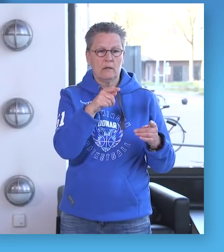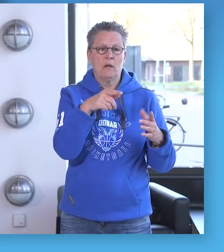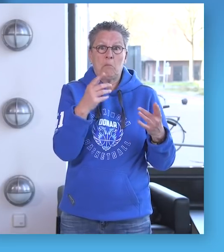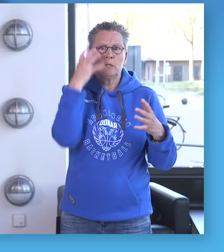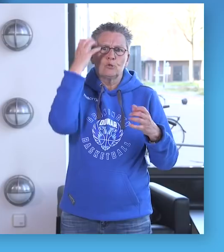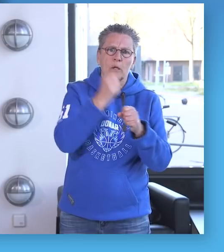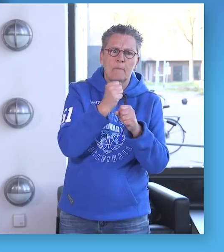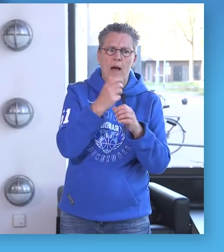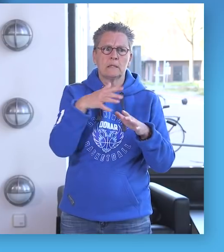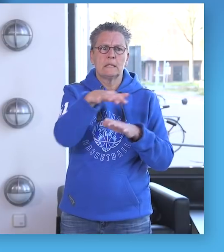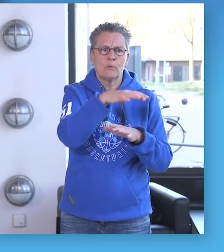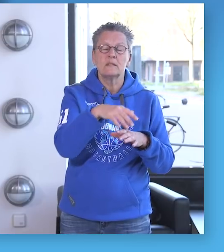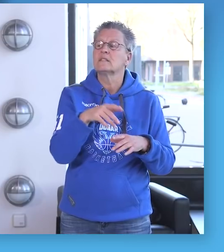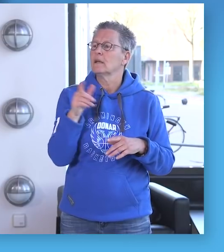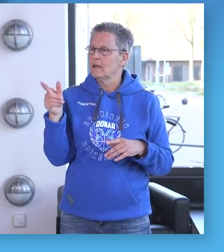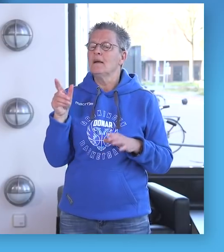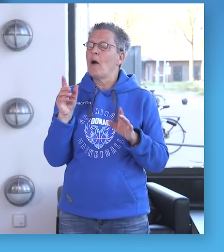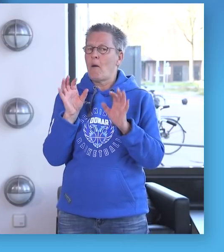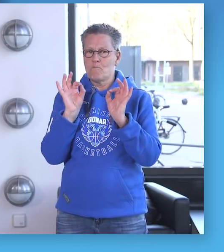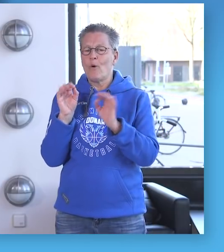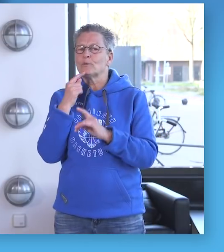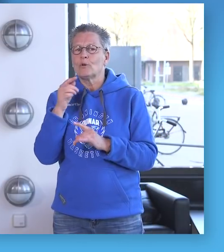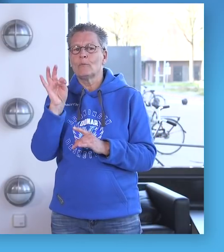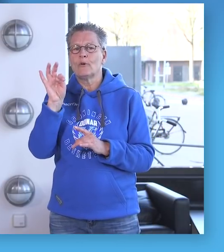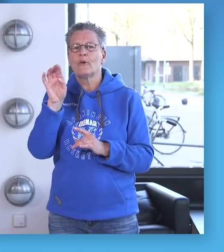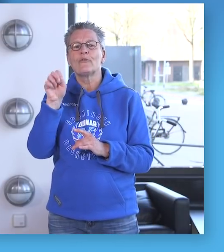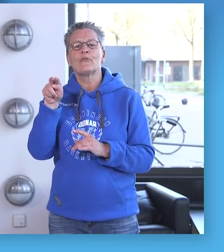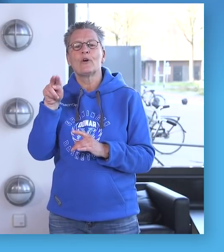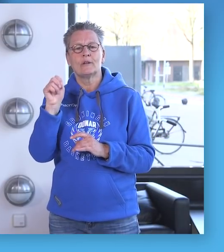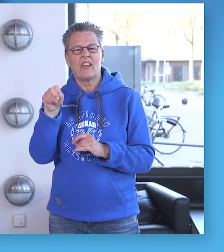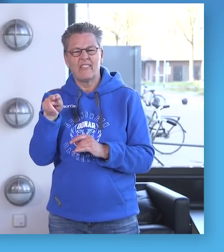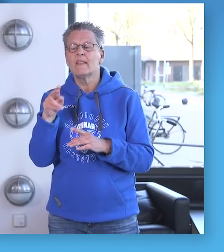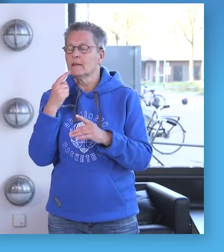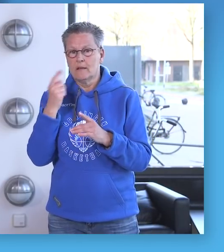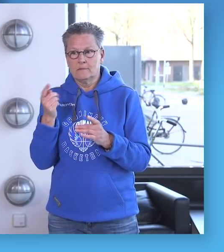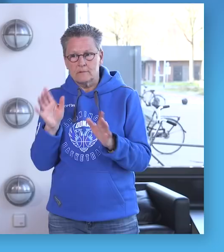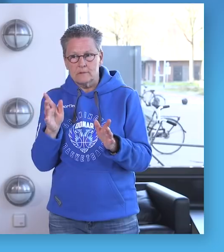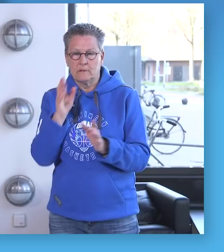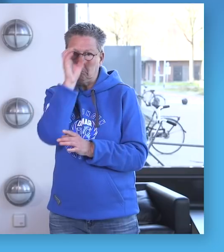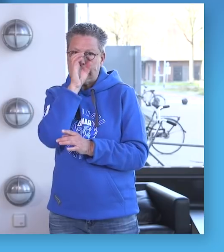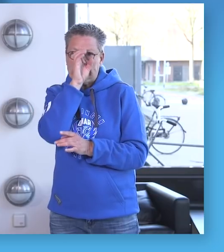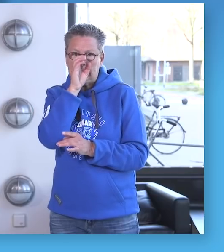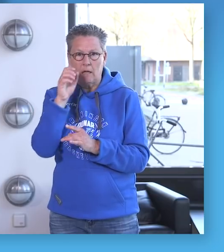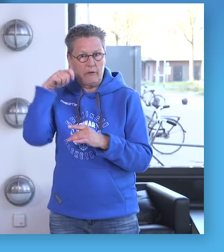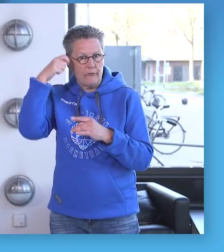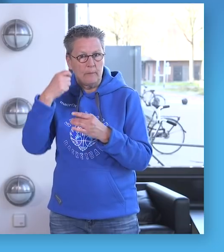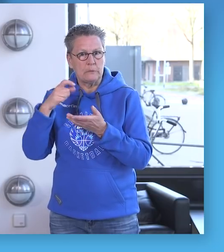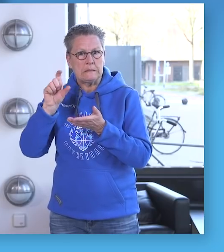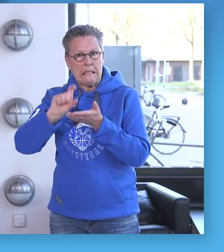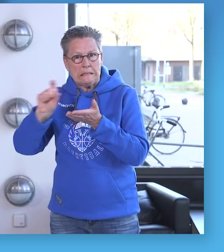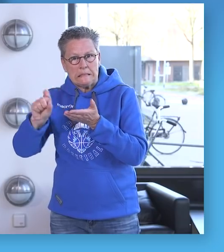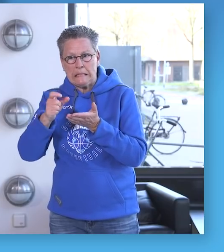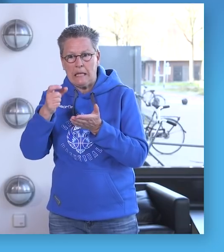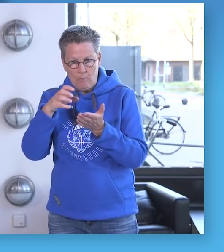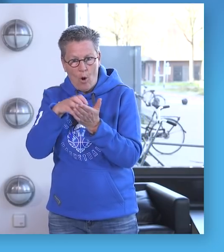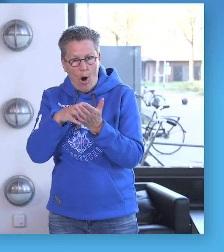alles en de situatie. Ja, Vernon, om hem even mooi te noemen. Als je die op Instagram volgt. Ja. De meest bizarre filmpjes voor hem. Dat hij aan het gek doen is